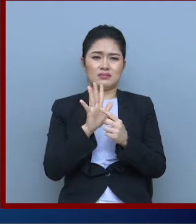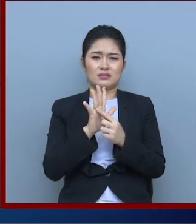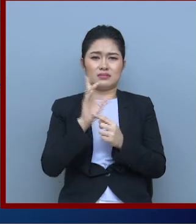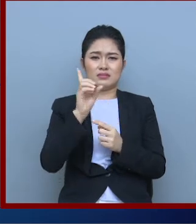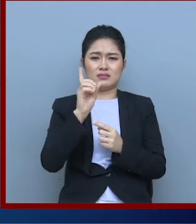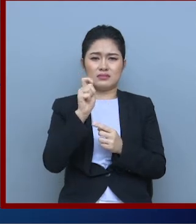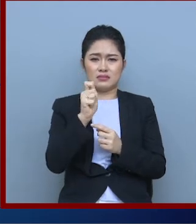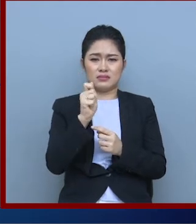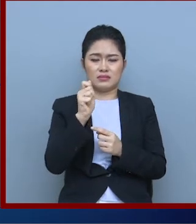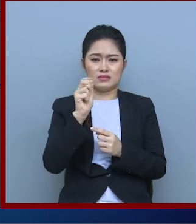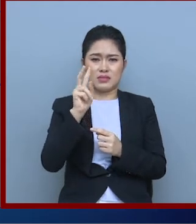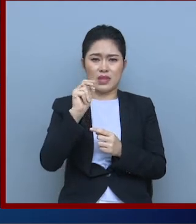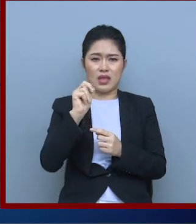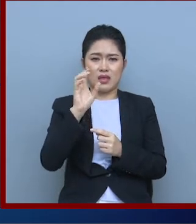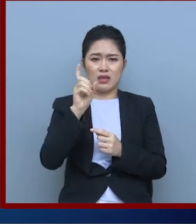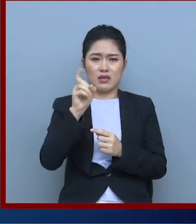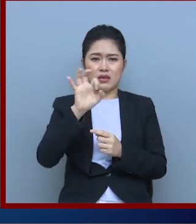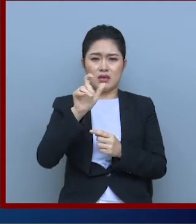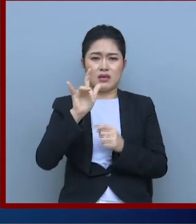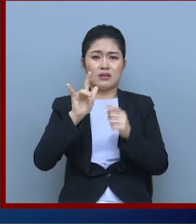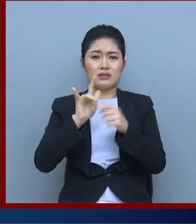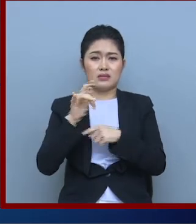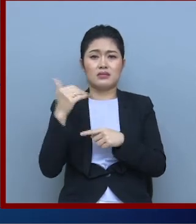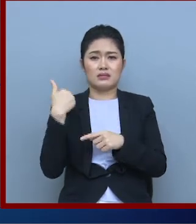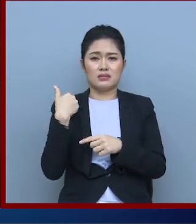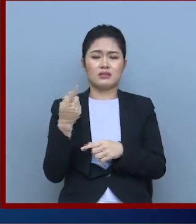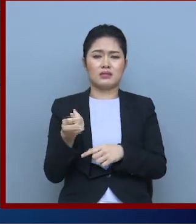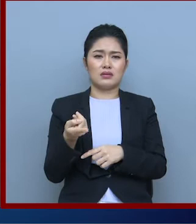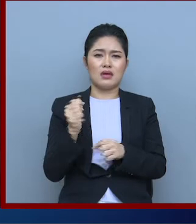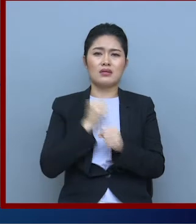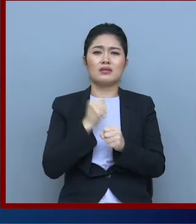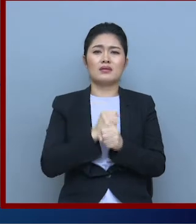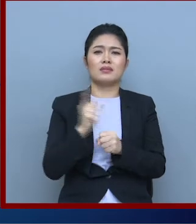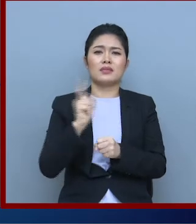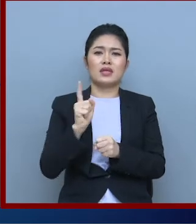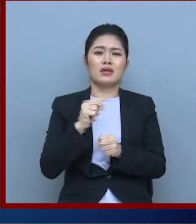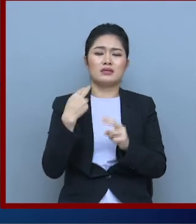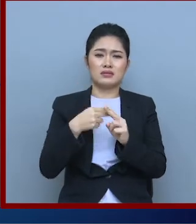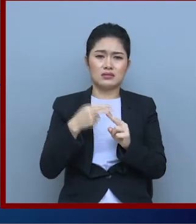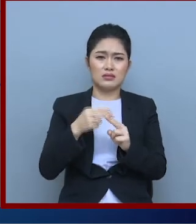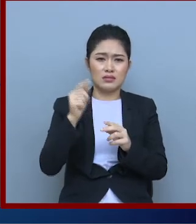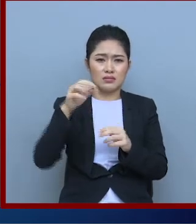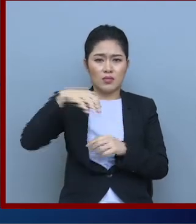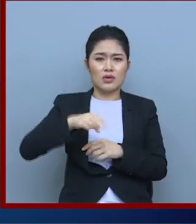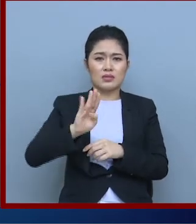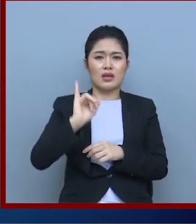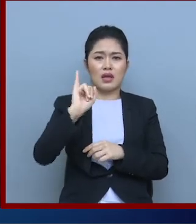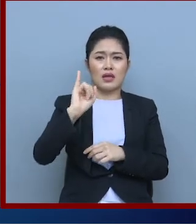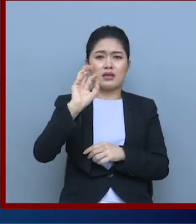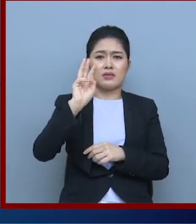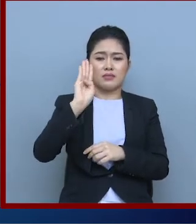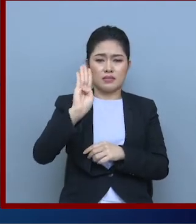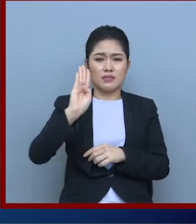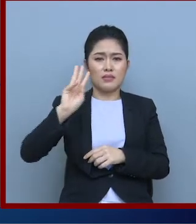แอนดี้สแตนฟอร์ดคลาร์กนะครับซึ่งทำงานอยู่ที่ IBM นะครับแล้ว